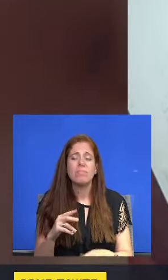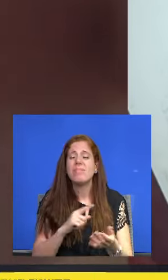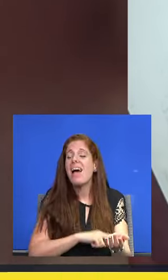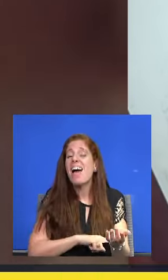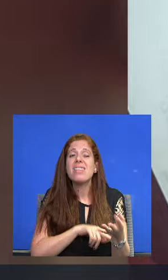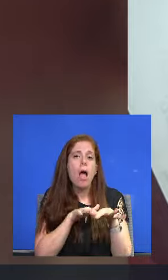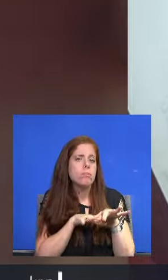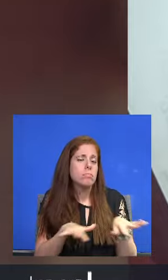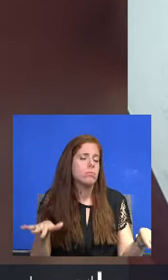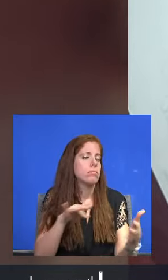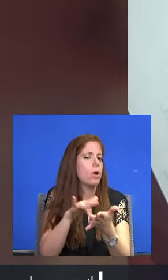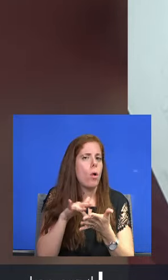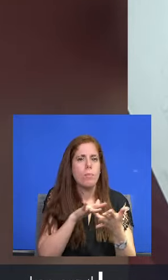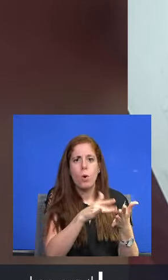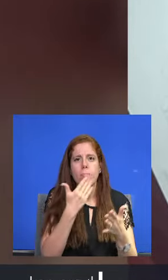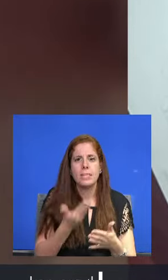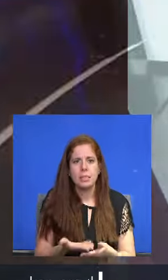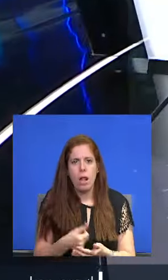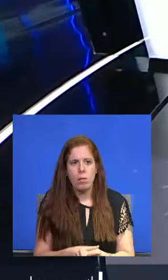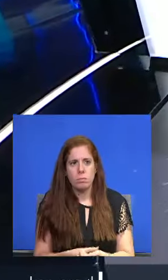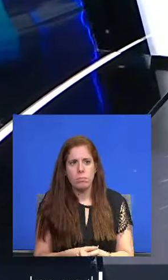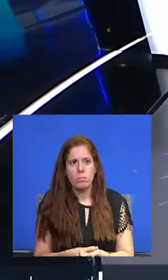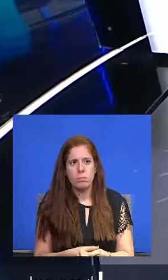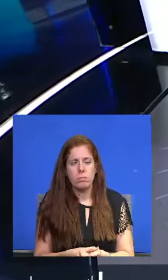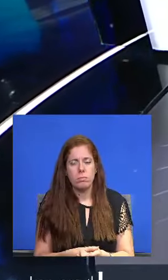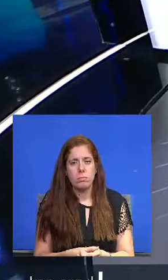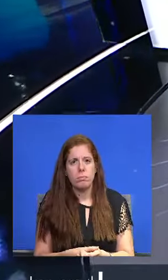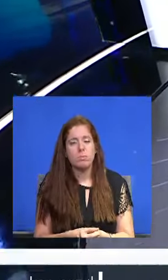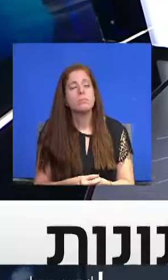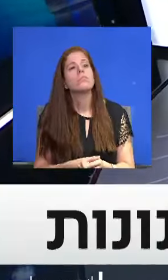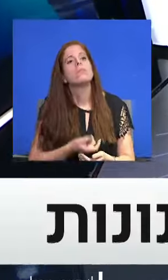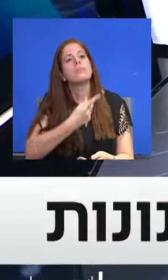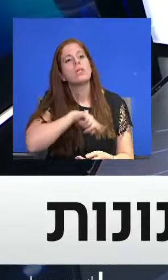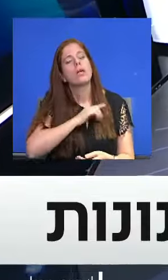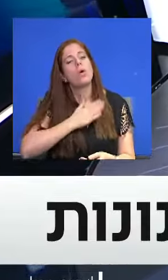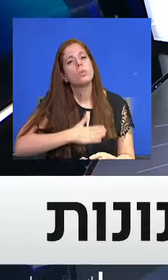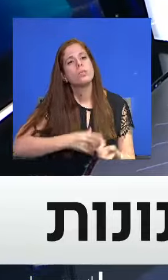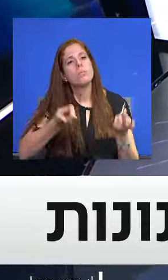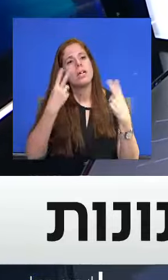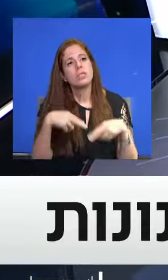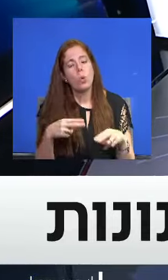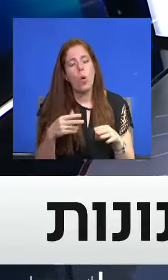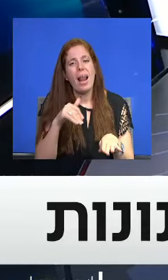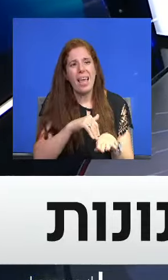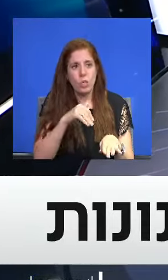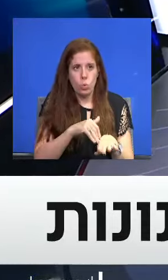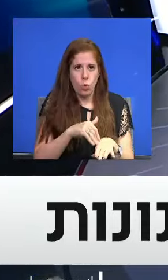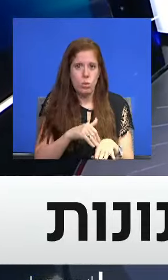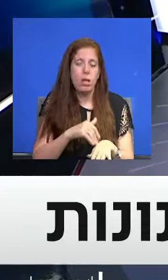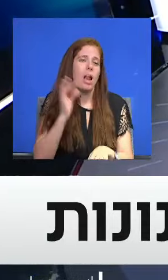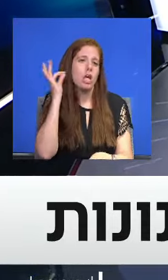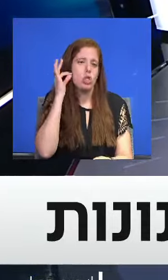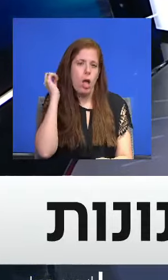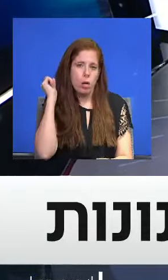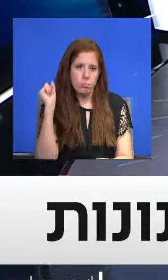מקום על המפה בישראל. כן, אנחנו רוצים לחזור לעדכון על הדיווח על הירי באישה בחניון של